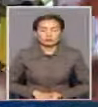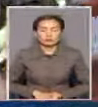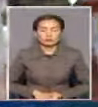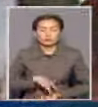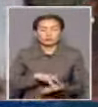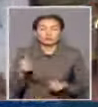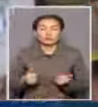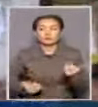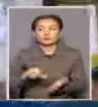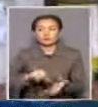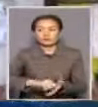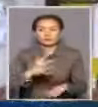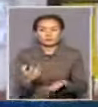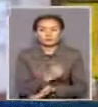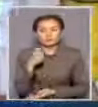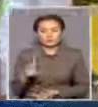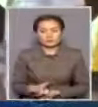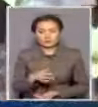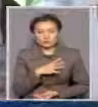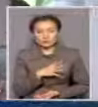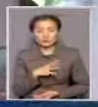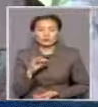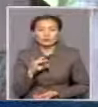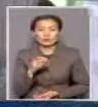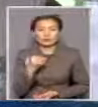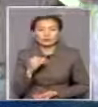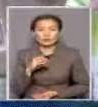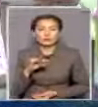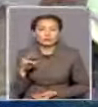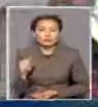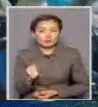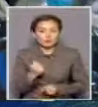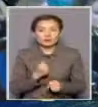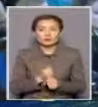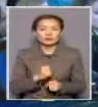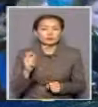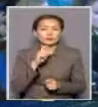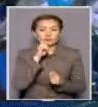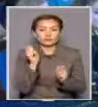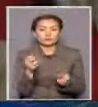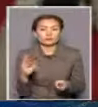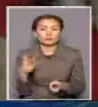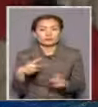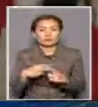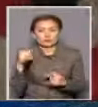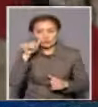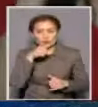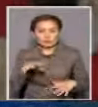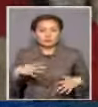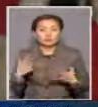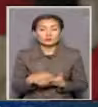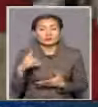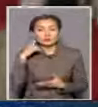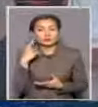Қалалық конкурсқа қатысып боза шапқандардың бірі Перизат Сүлейменова. Өнерпаз бұл жарыста жүлделі атану үшін жарты жыл дайындалыпты.